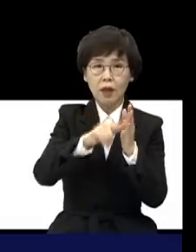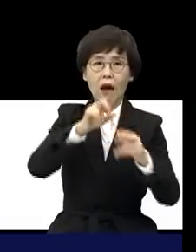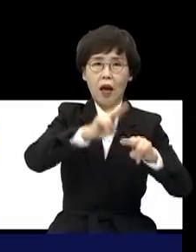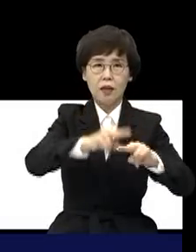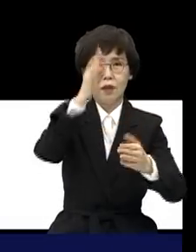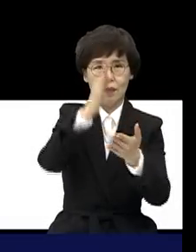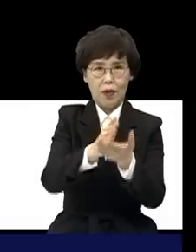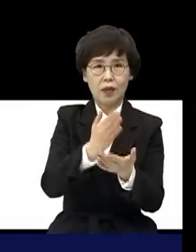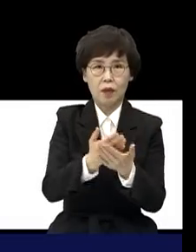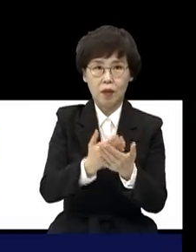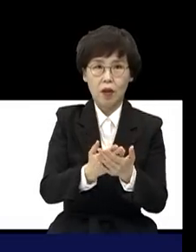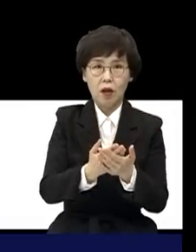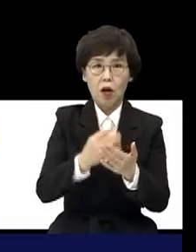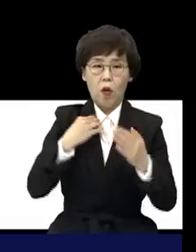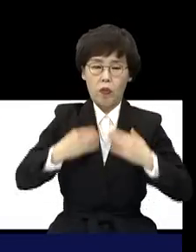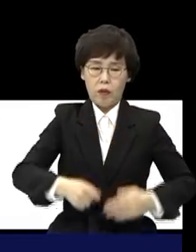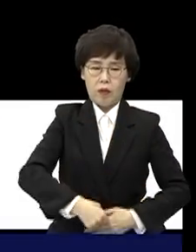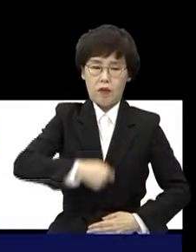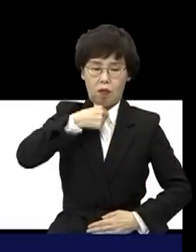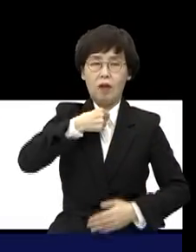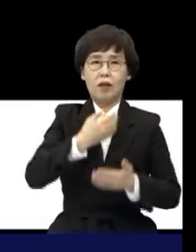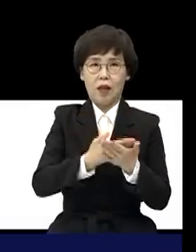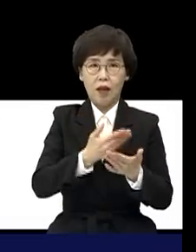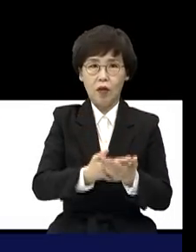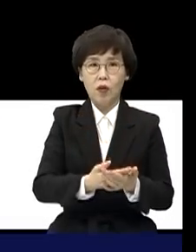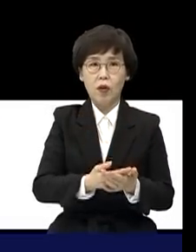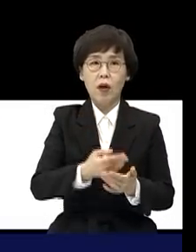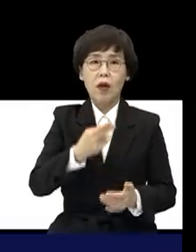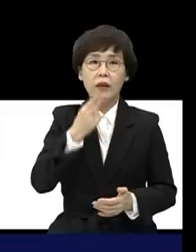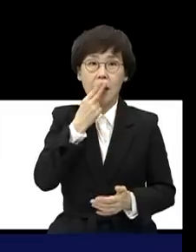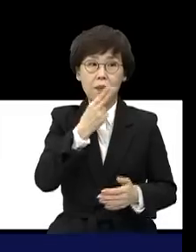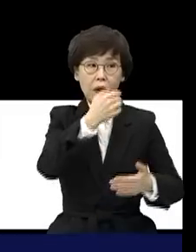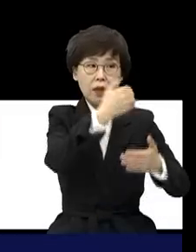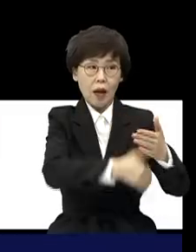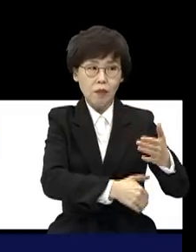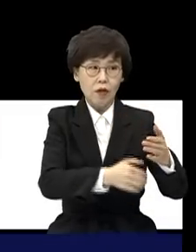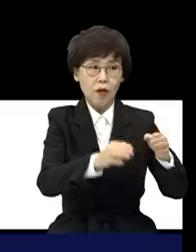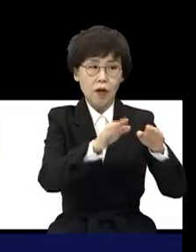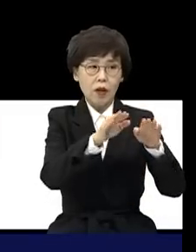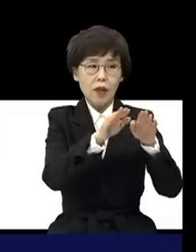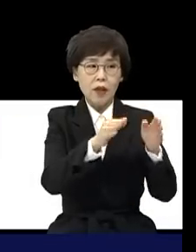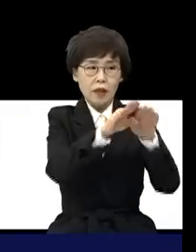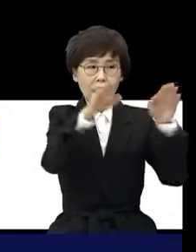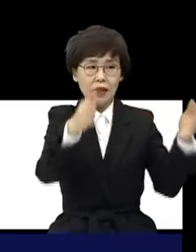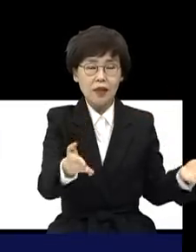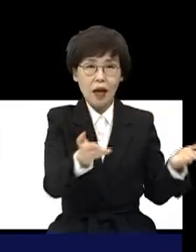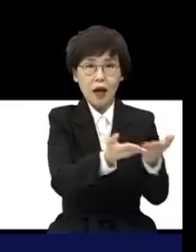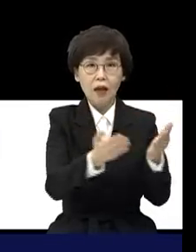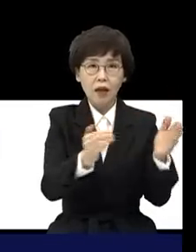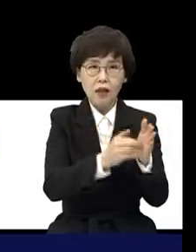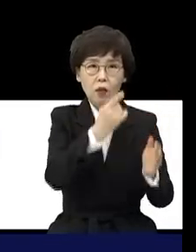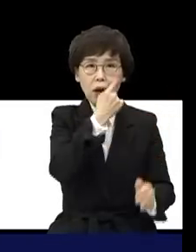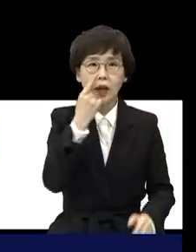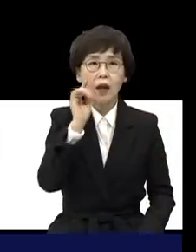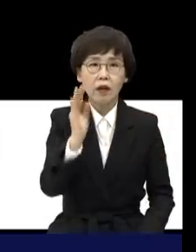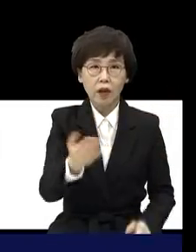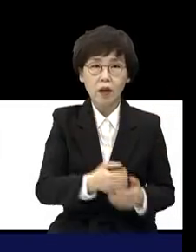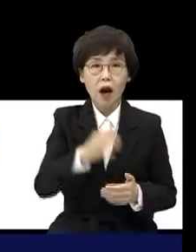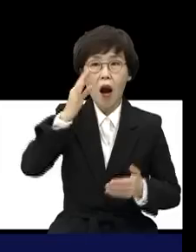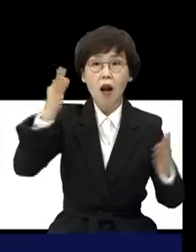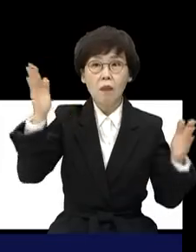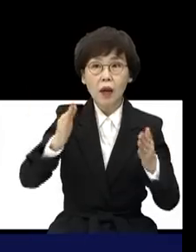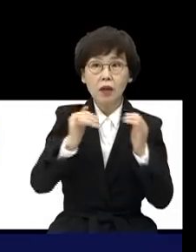마시기 바란다. 유니폼 지퍼 올려서 착용하세요. 담배 재고 보루까지 확인해야 한다 등 알바생이 알겠다고 답장한